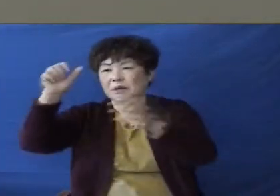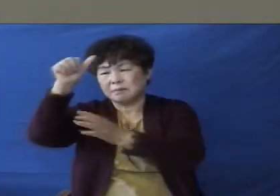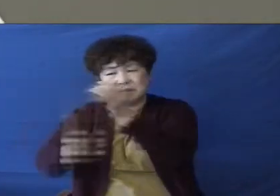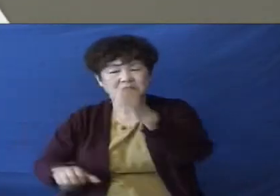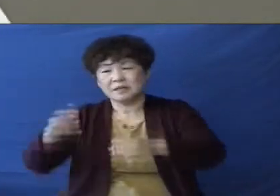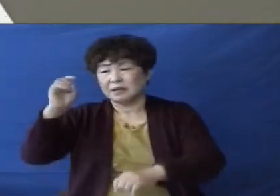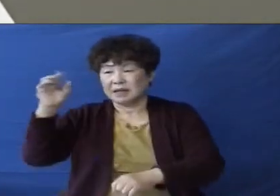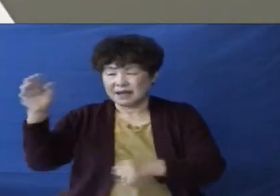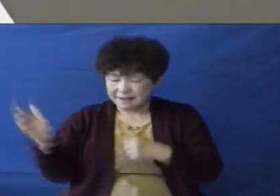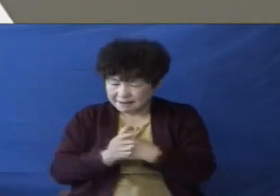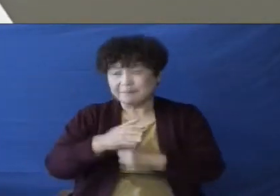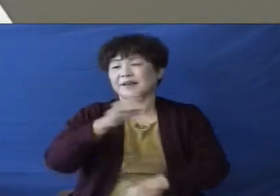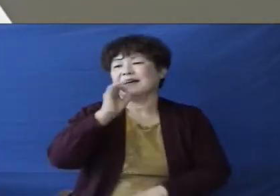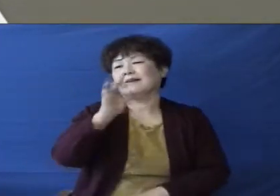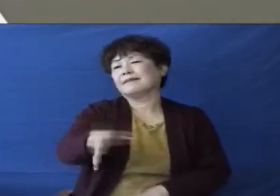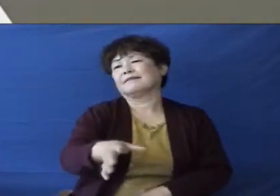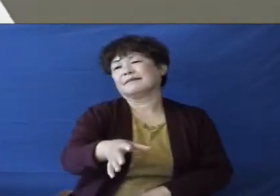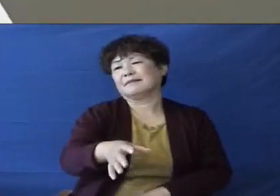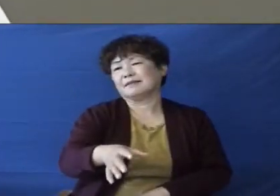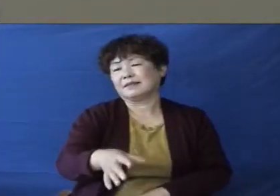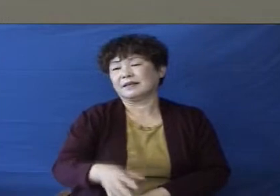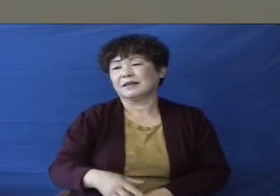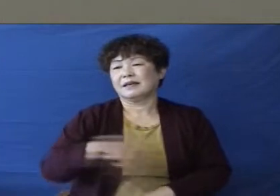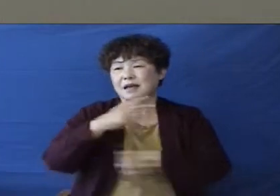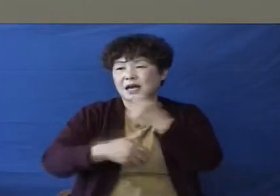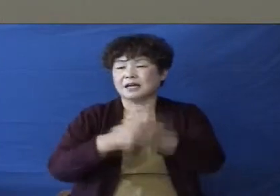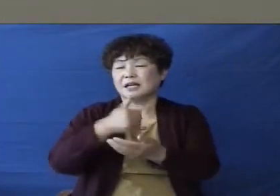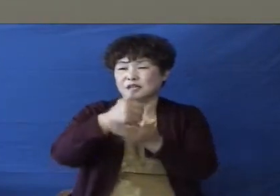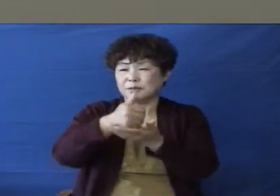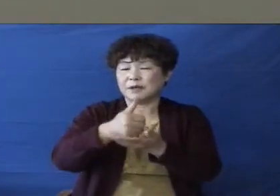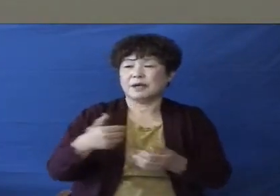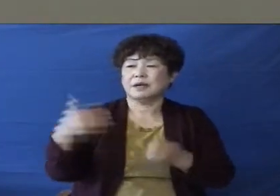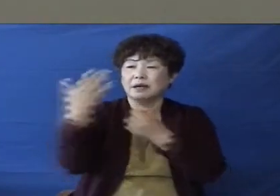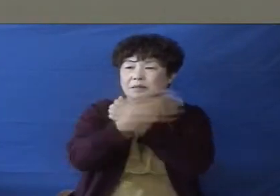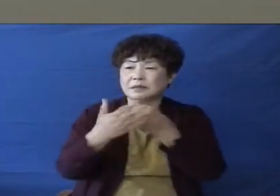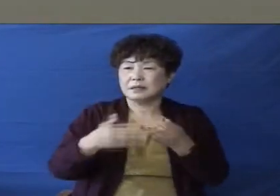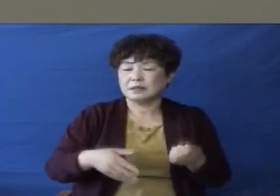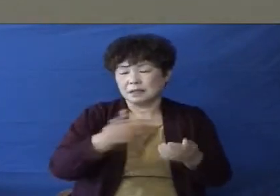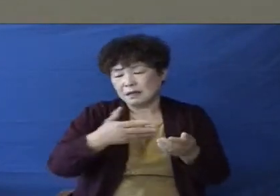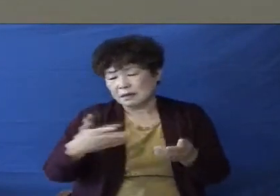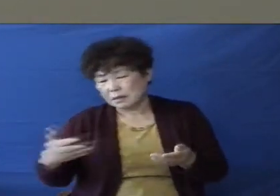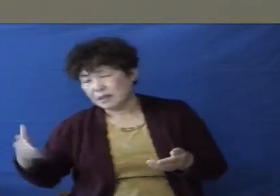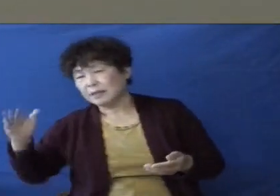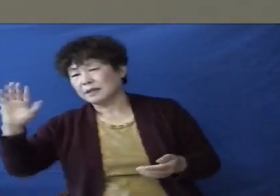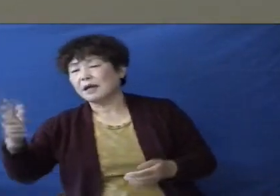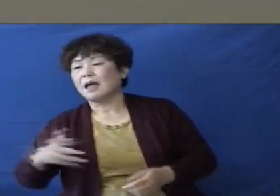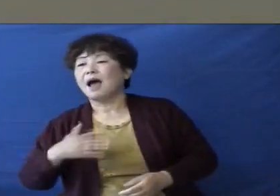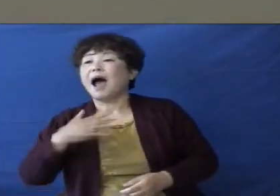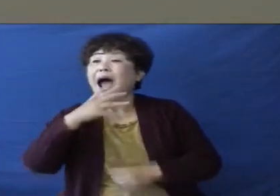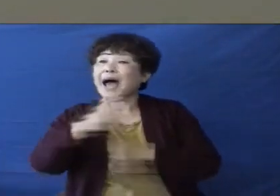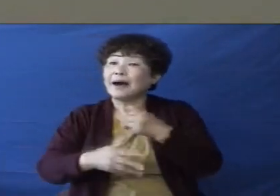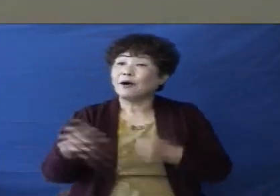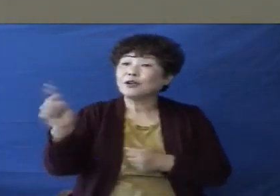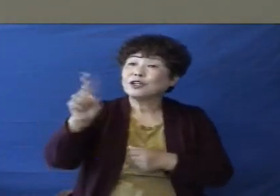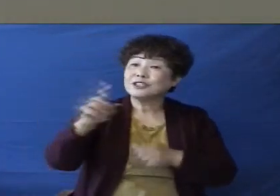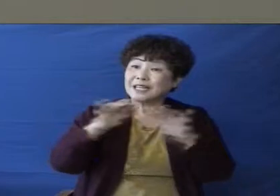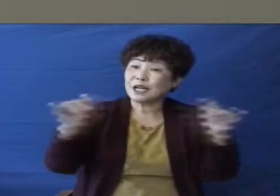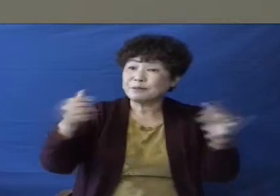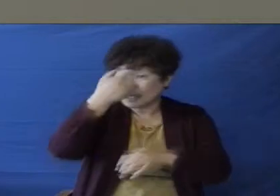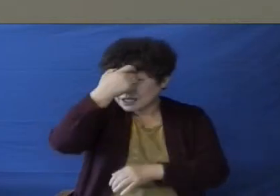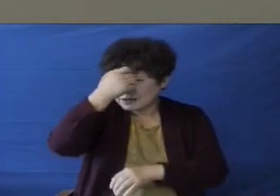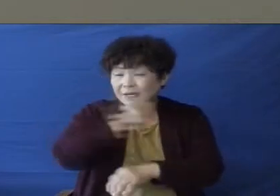흘러가야 될 줄로 믿습니다 그래서 참 어느분이 현명한 기도를 하셨는데 하나님 제가 기도하고